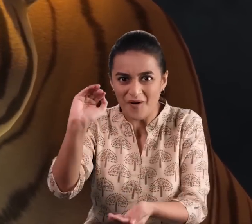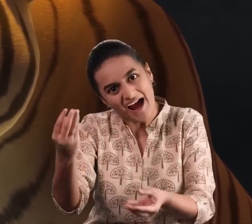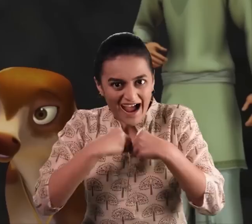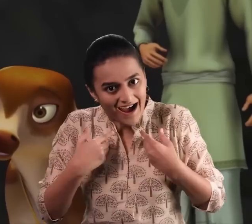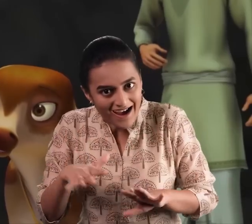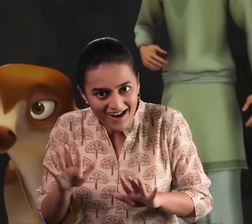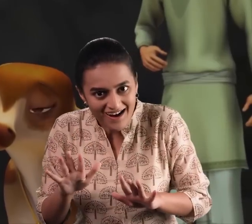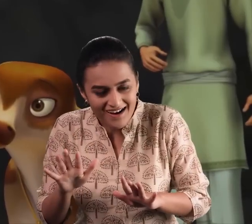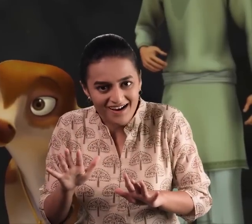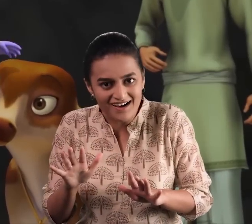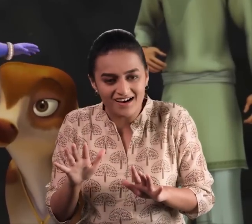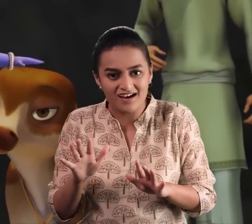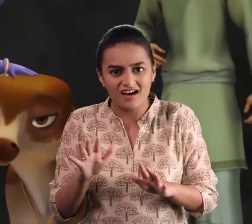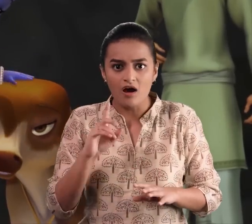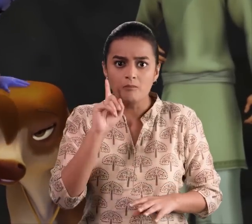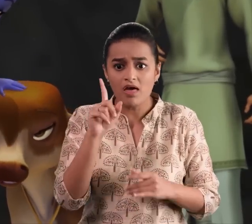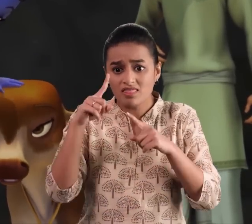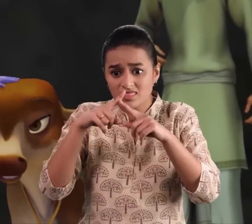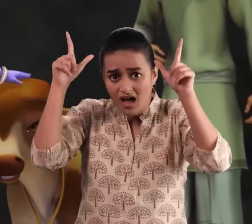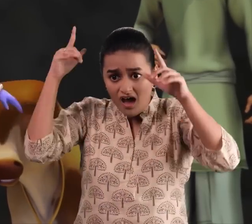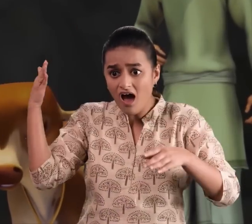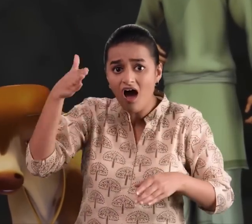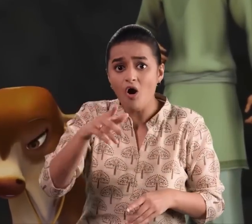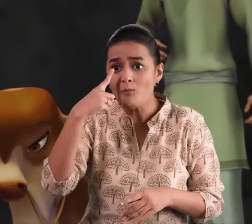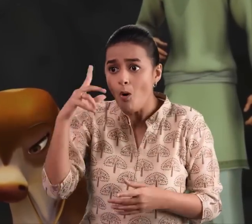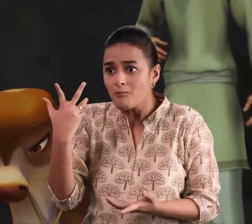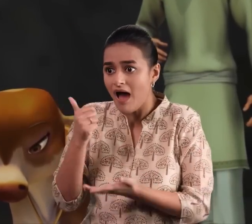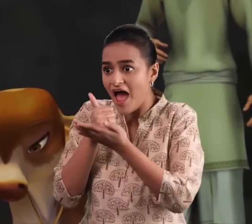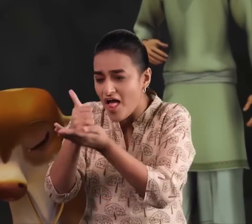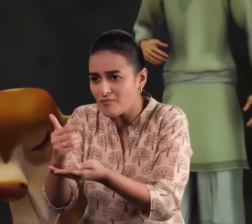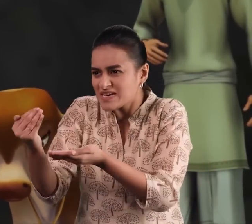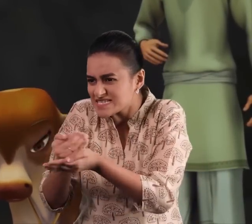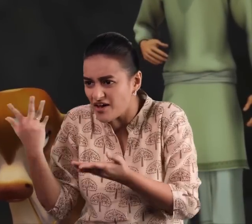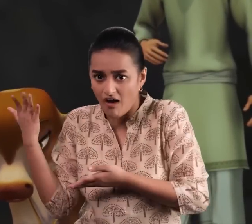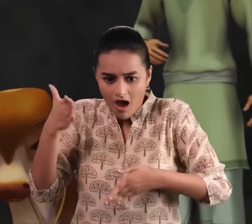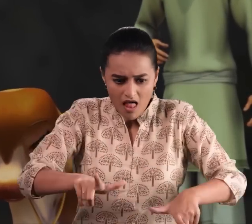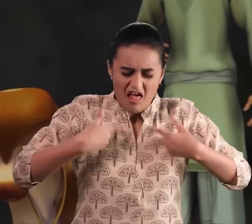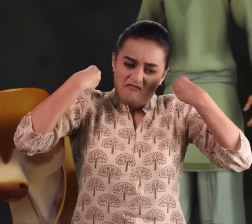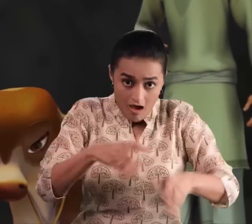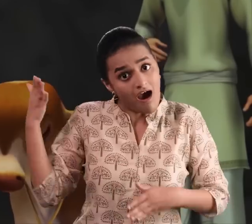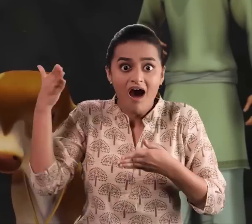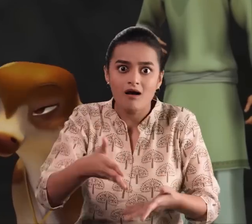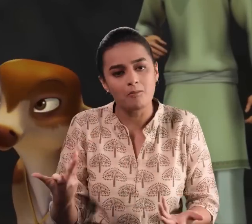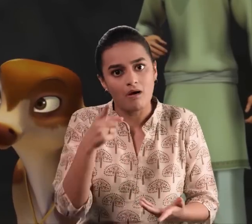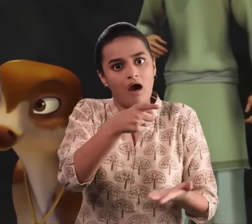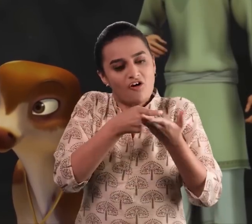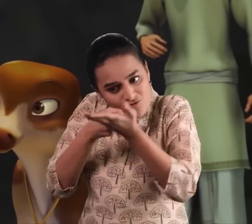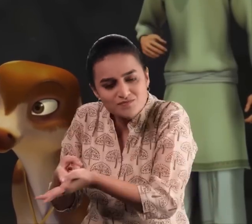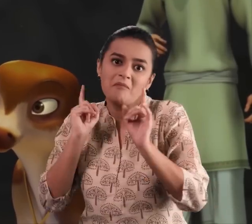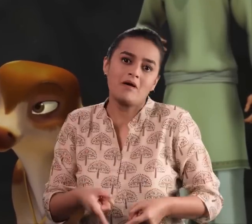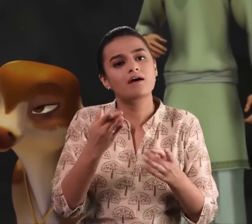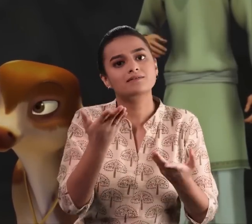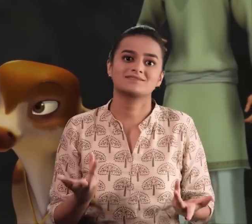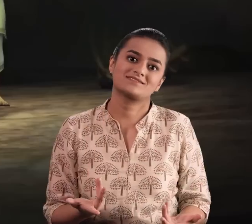बच्ची को खा लूं? परंतु तारा ने अपनी माँ को बचाने के लिए यहाँ आकर इतना बड़ा त्याग किया है, तुम्हें उसका